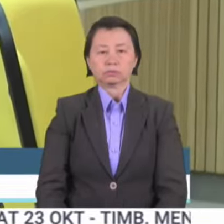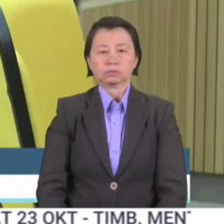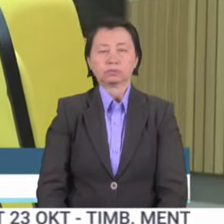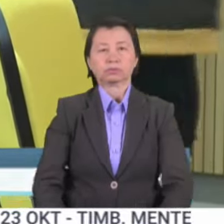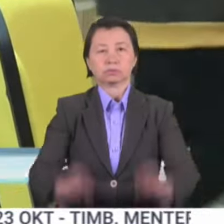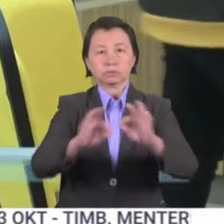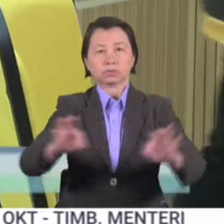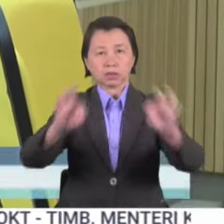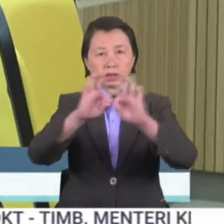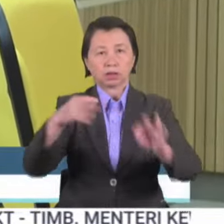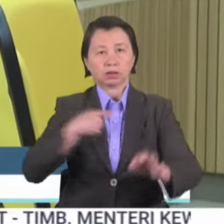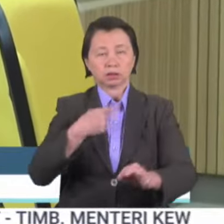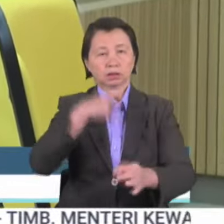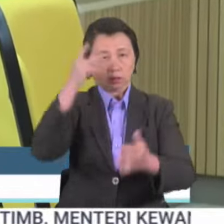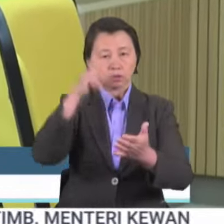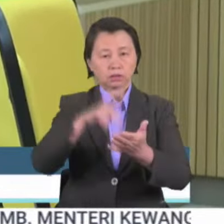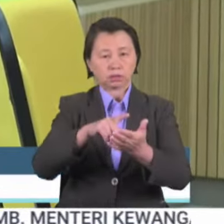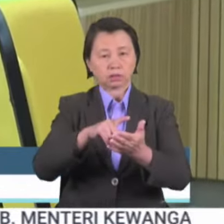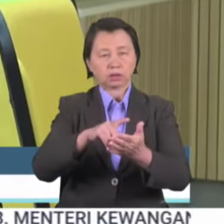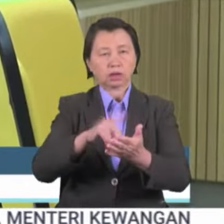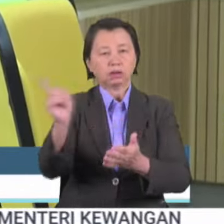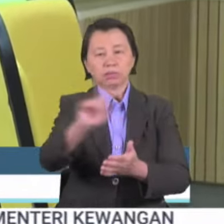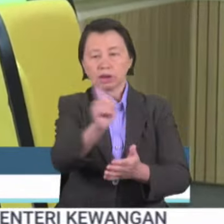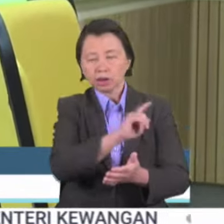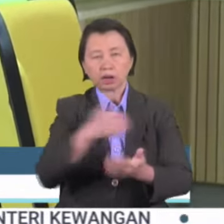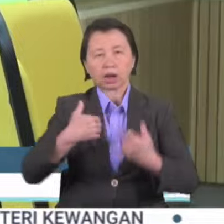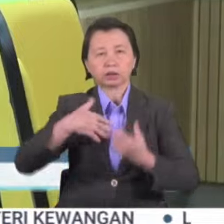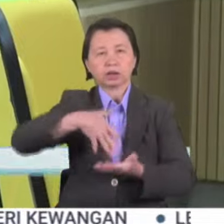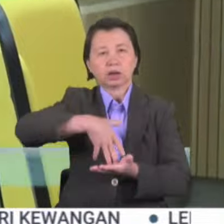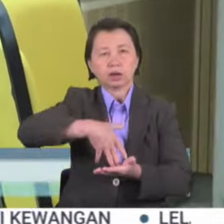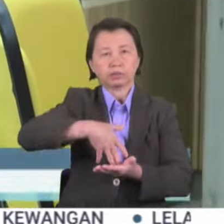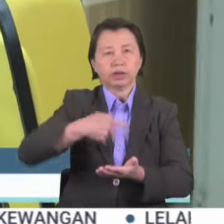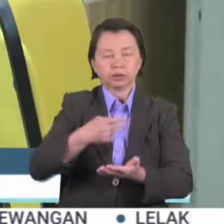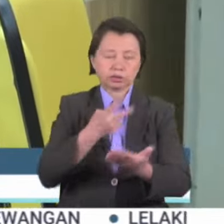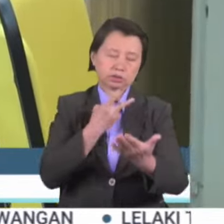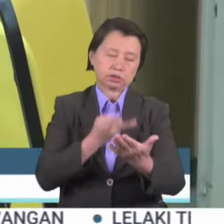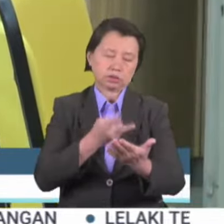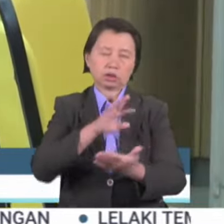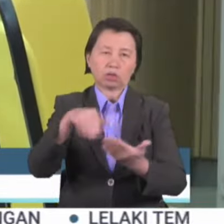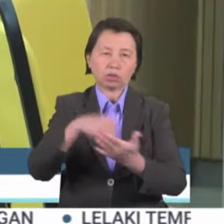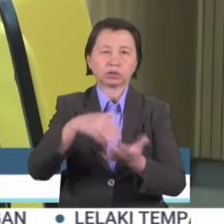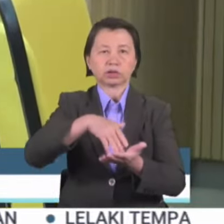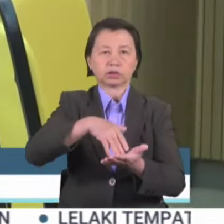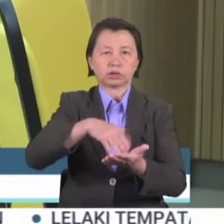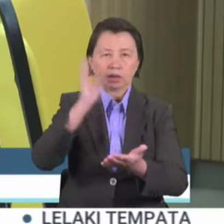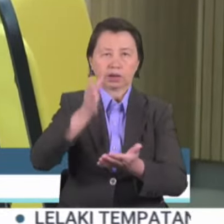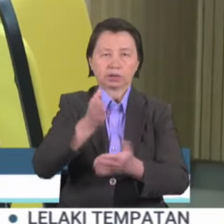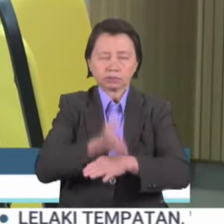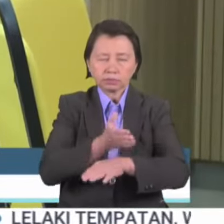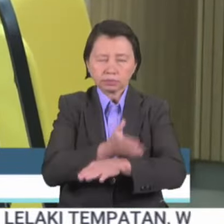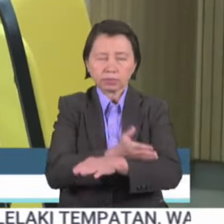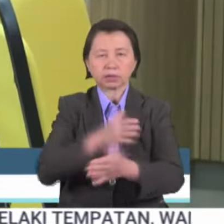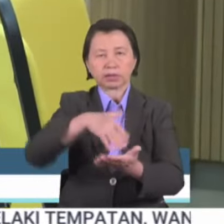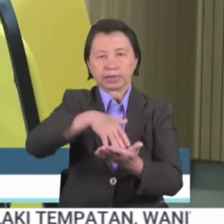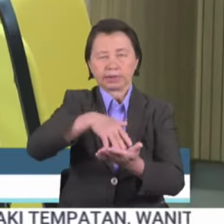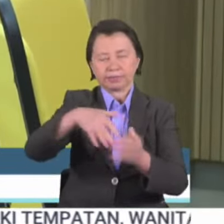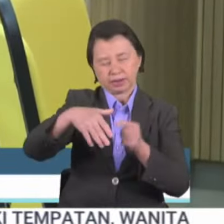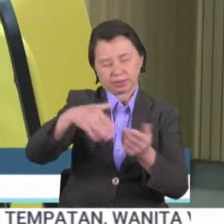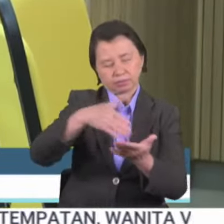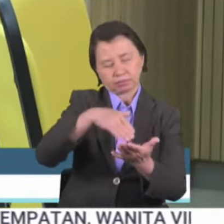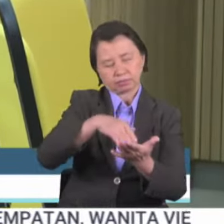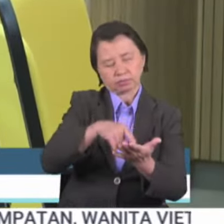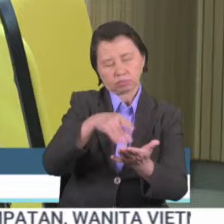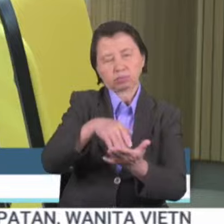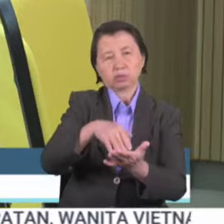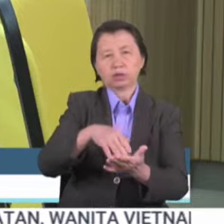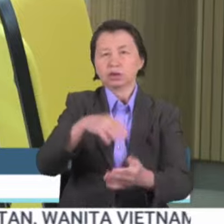Penting untuk kita mengenal pasti kelemahan, okey, dan kita lihat semua kelemahan tu dan kita cuba perbaiki kelemahan tu. Tetapi pada masa yang